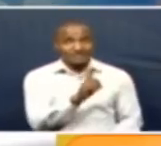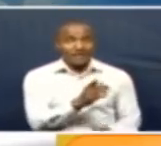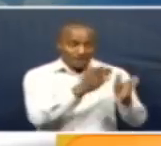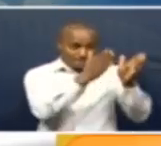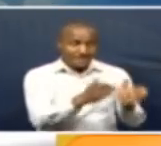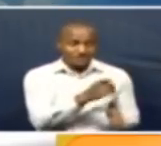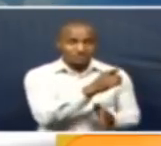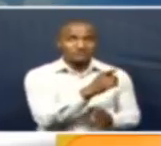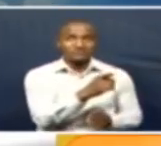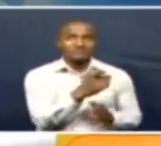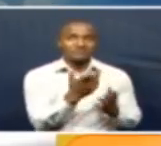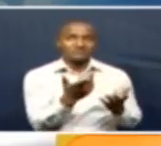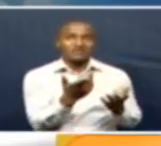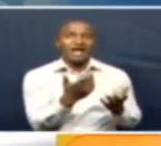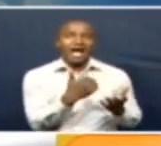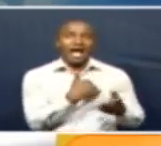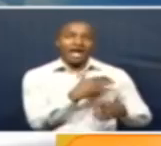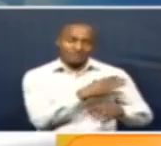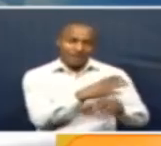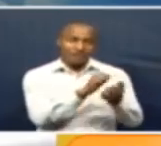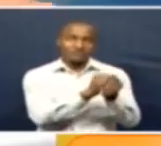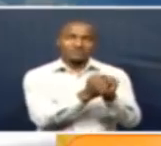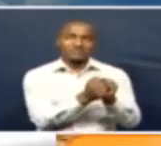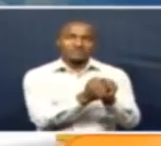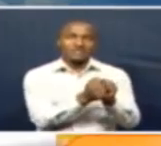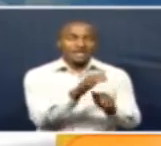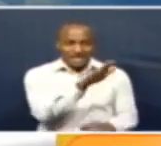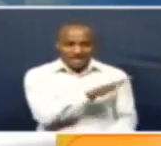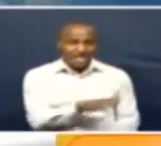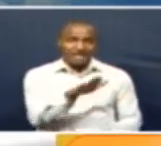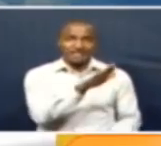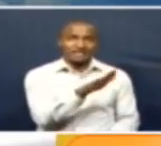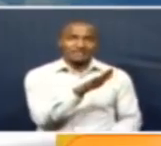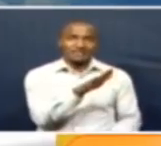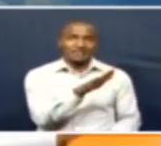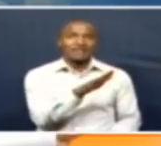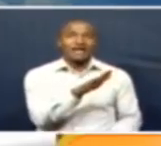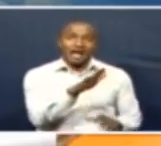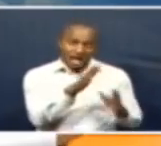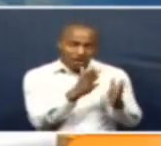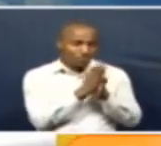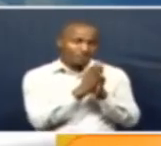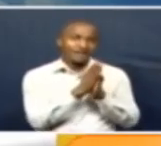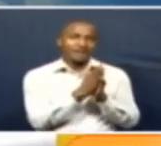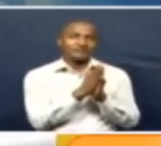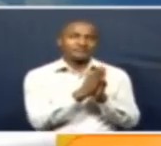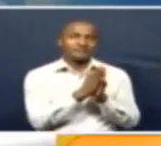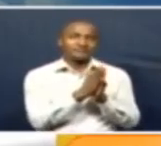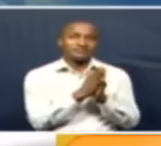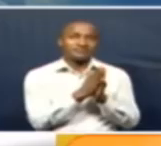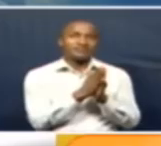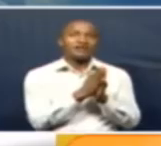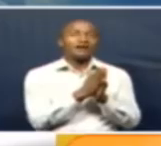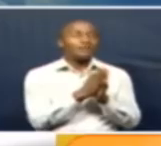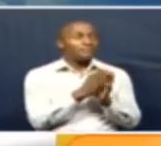ako raia ndio ako na nguvu za kuchange the area vile iko. Na utaichange na maombi, kwa sababu hata mzazi wote,